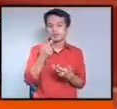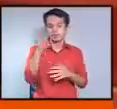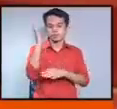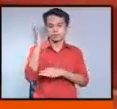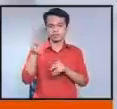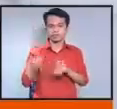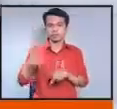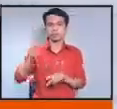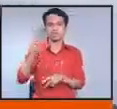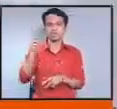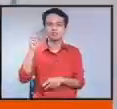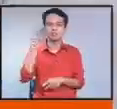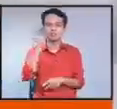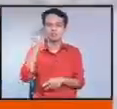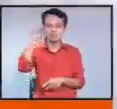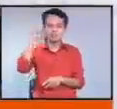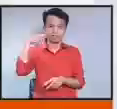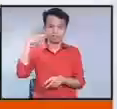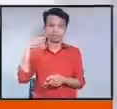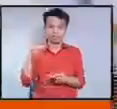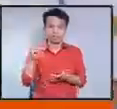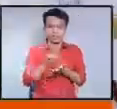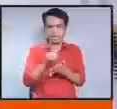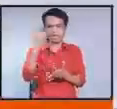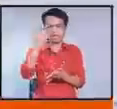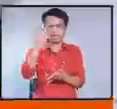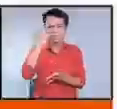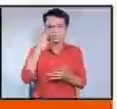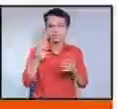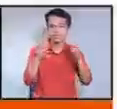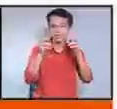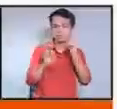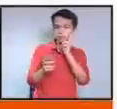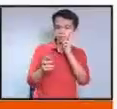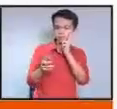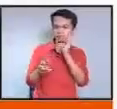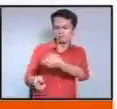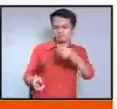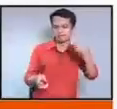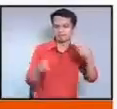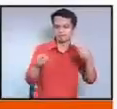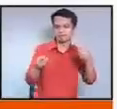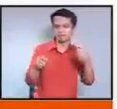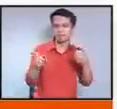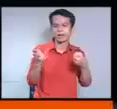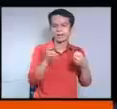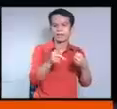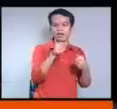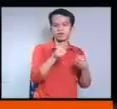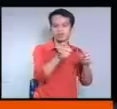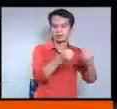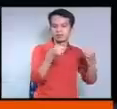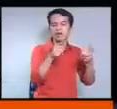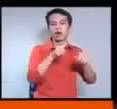Spokesperson Salvador Panelo, isa ito sa dahilan kung bakit binawi ng Pangulo ang unang desisyong ibalik si Robredo sa gabinete. Pero sa